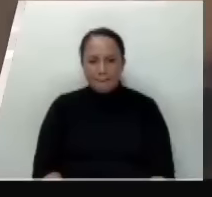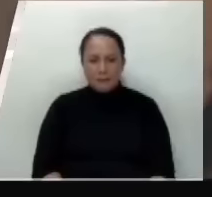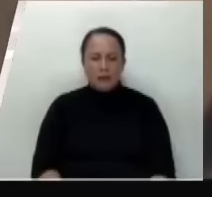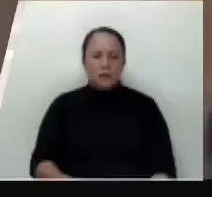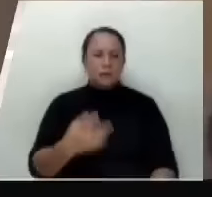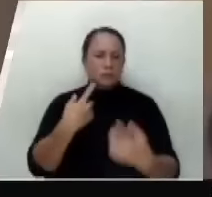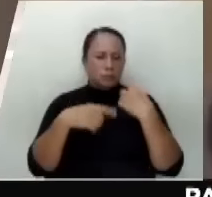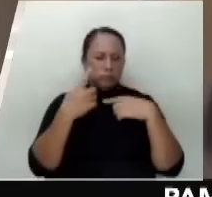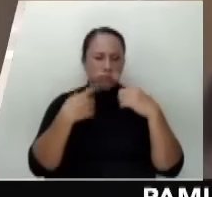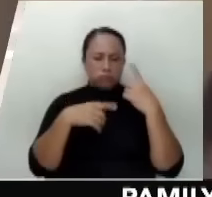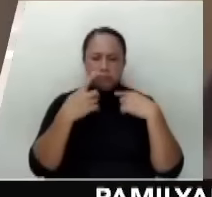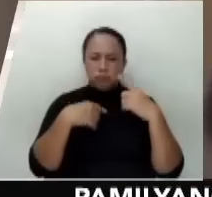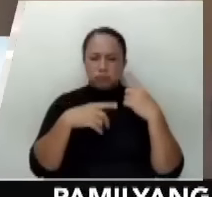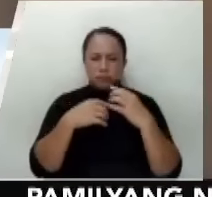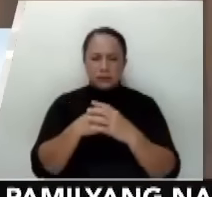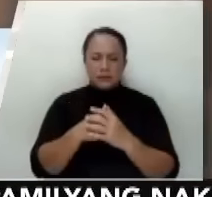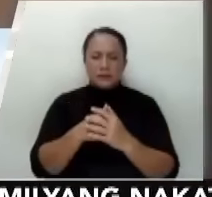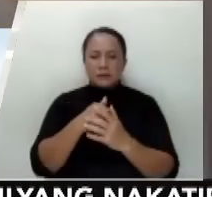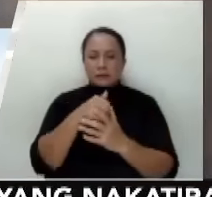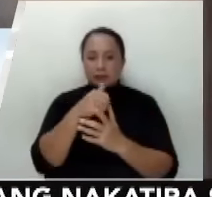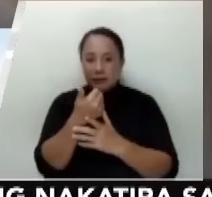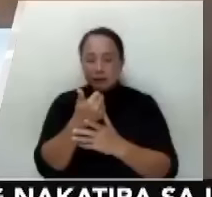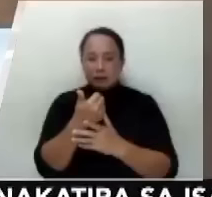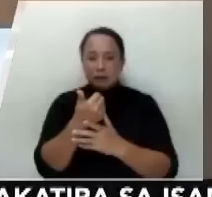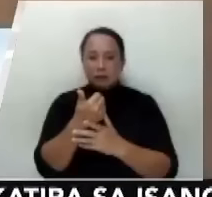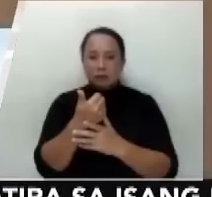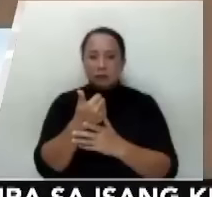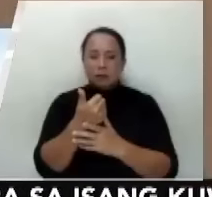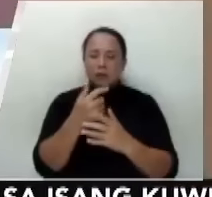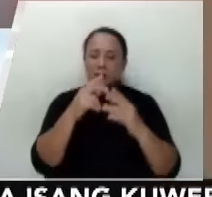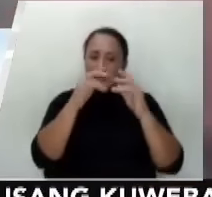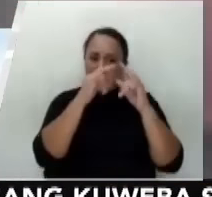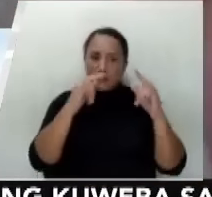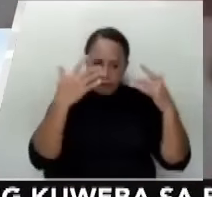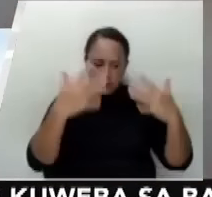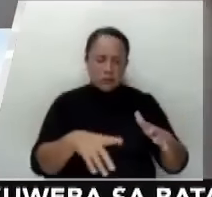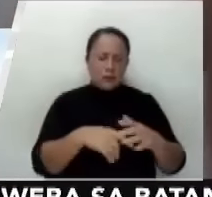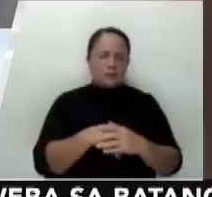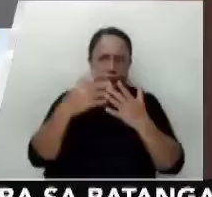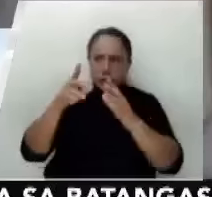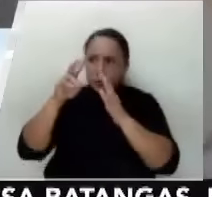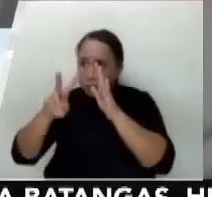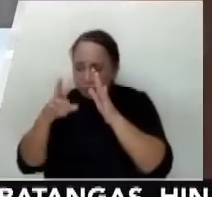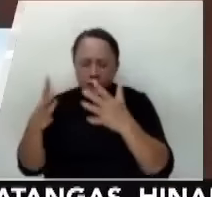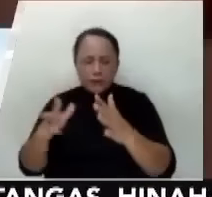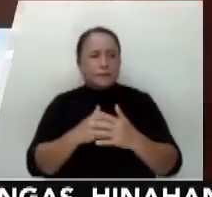Nasa tent na at tumigil na sa pagrolyo ang kamera.